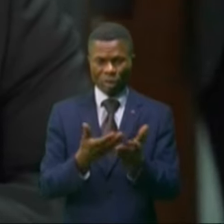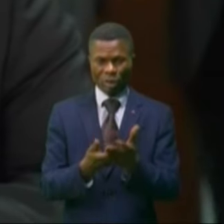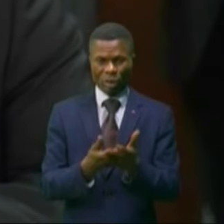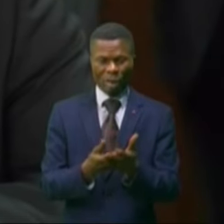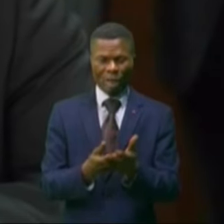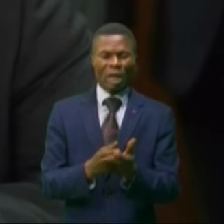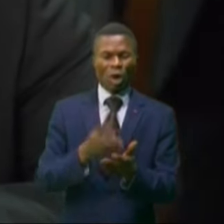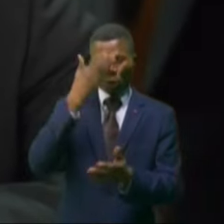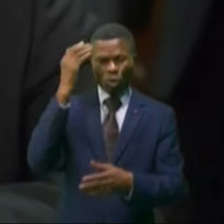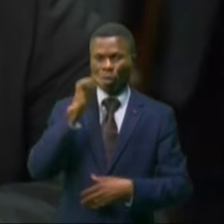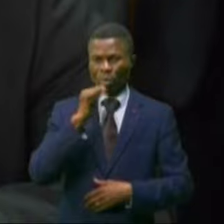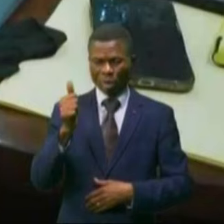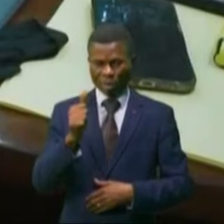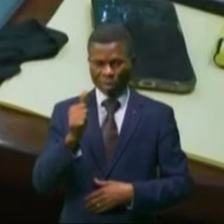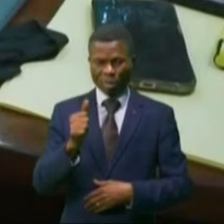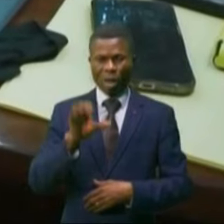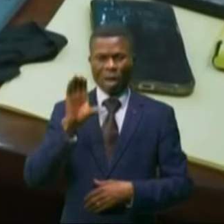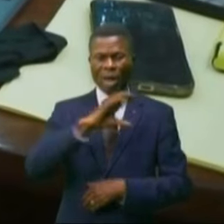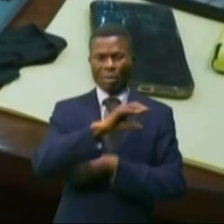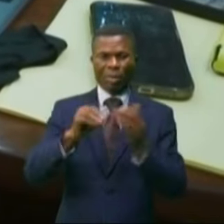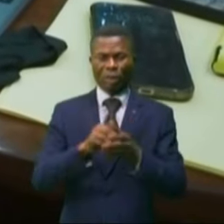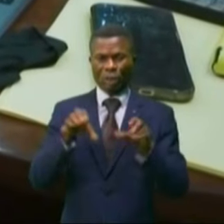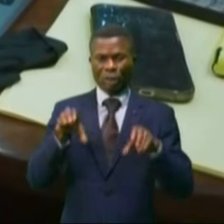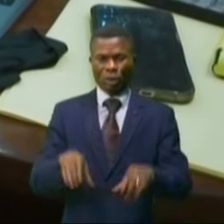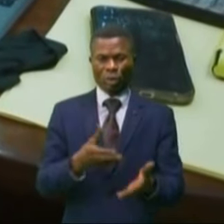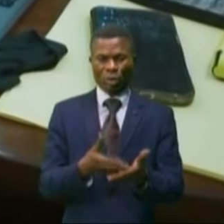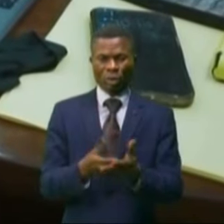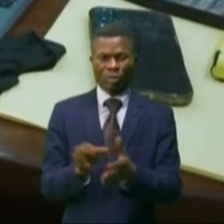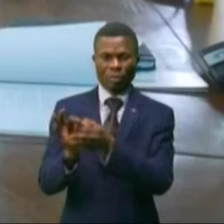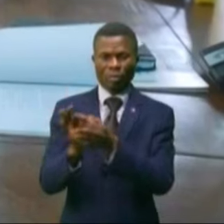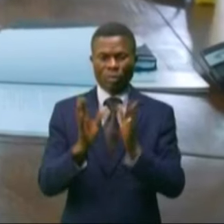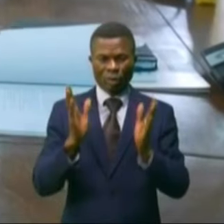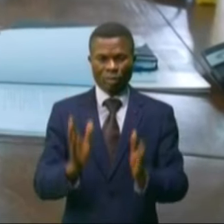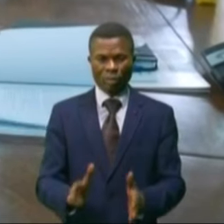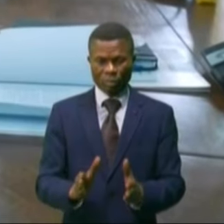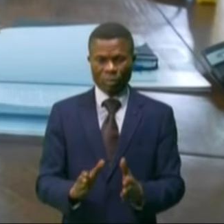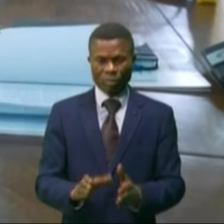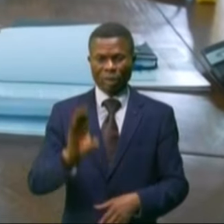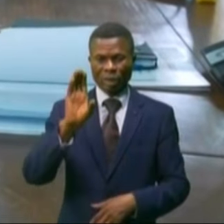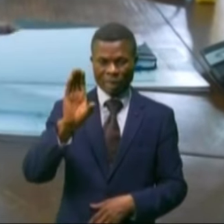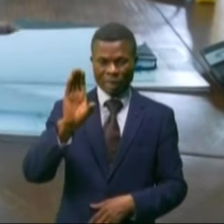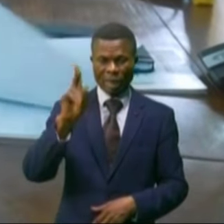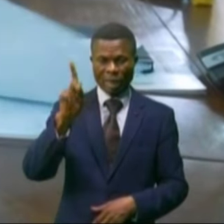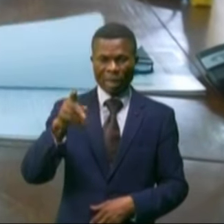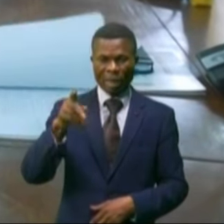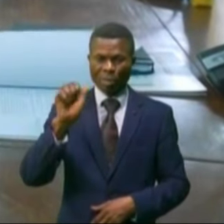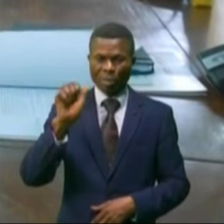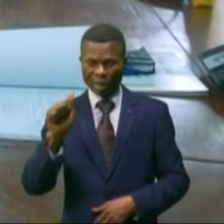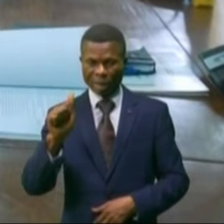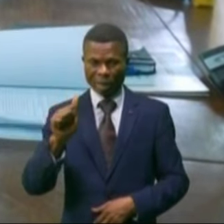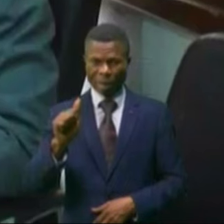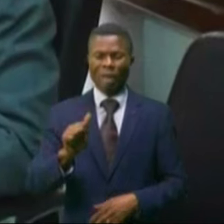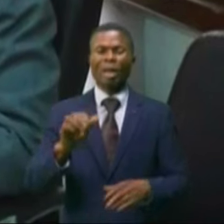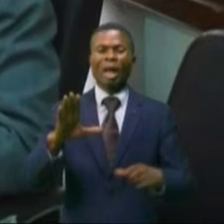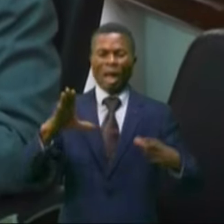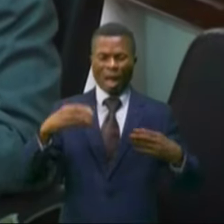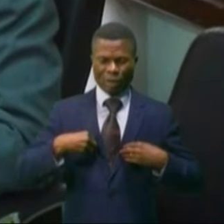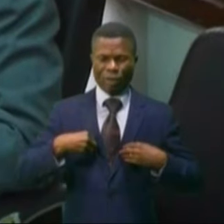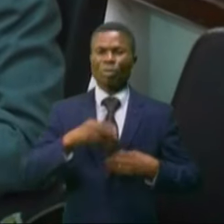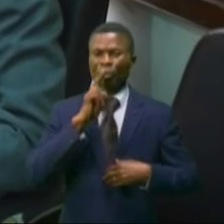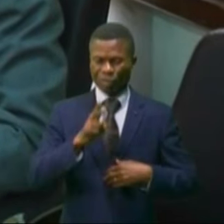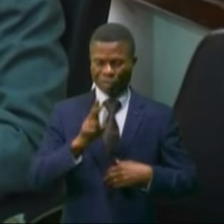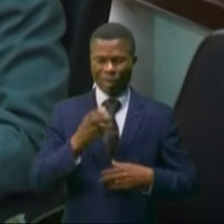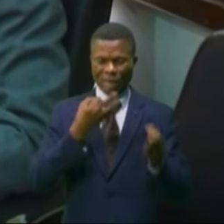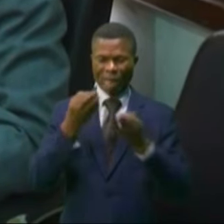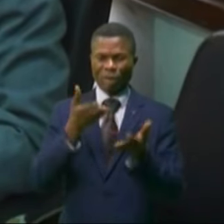éloignée de celle de la Banque centrale du Congo. Le coordonnateur du CTR, Félicien Moulinda, est très affirmatif dans ses